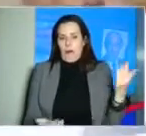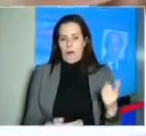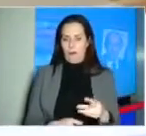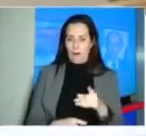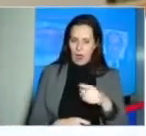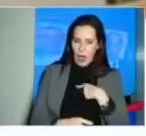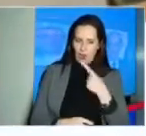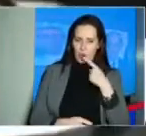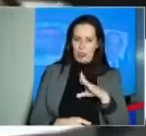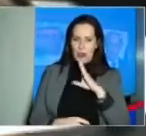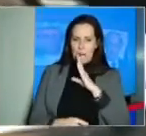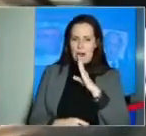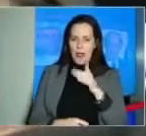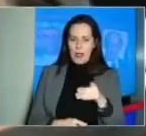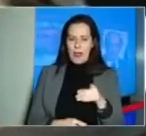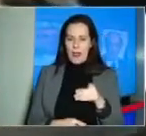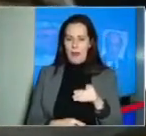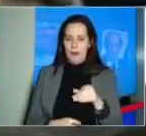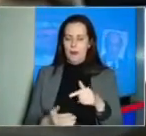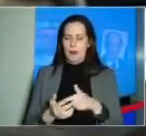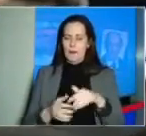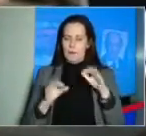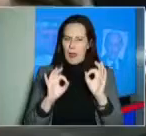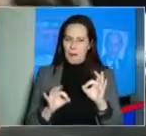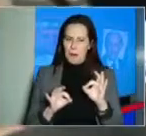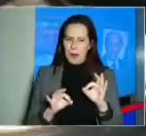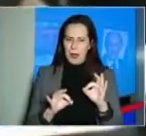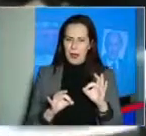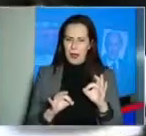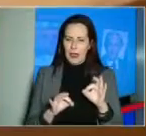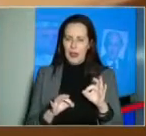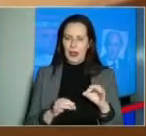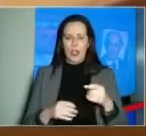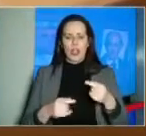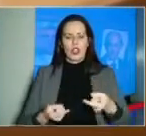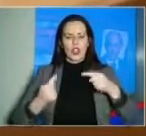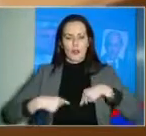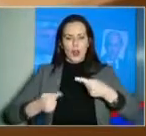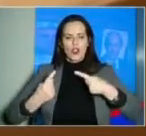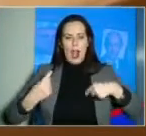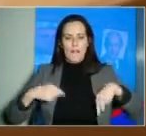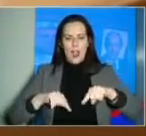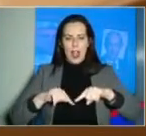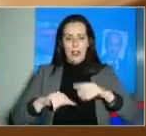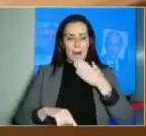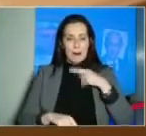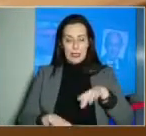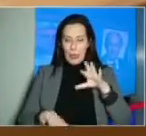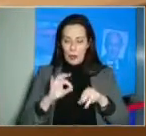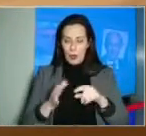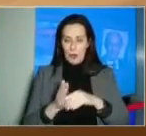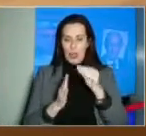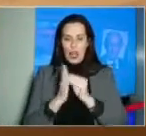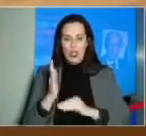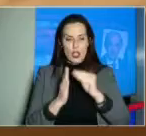כן, לא, אני אומר, זאת הבעיה שכנראה השופט מלצר התכוון אליה, כי בישראל הבחירות הן בין